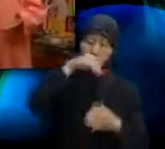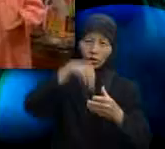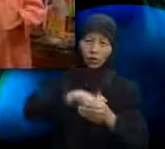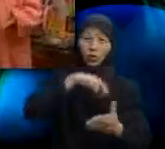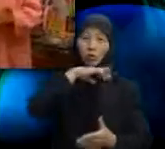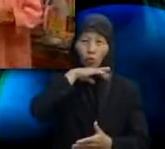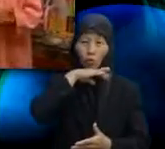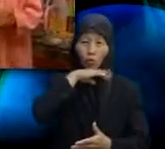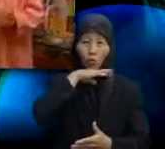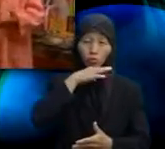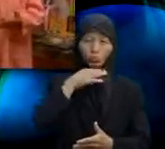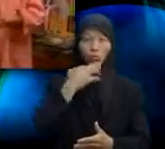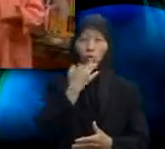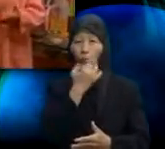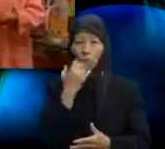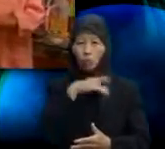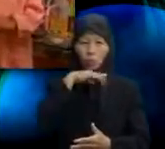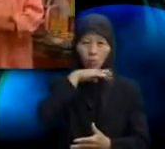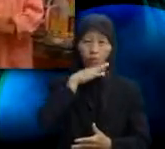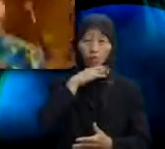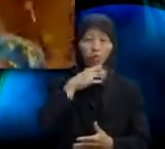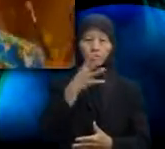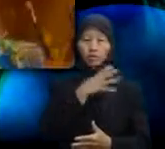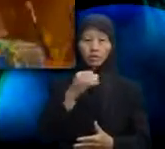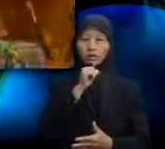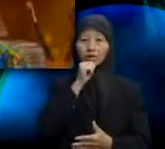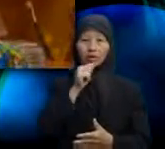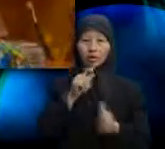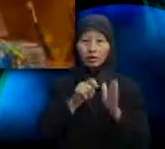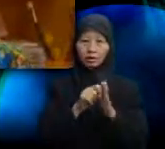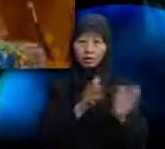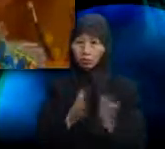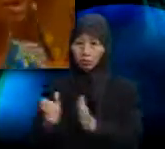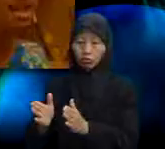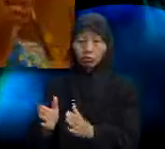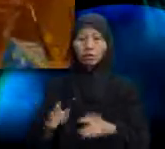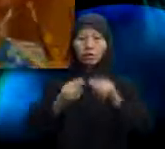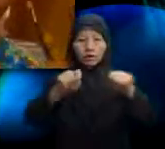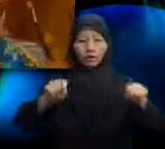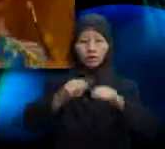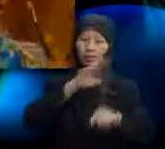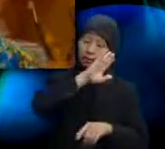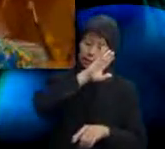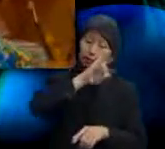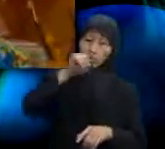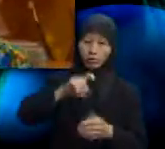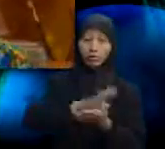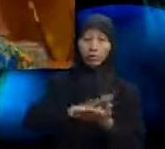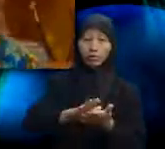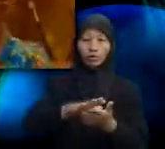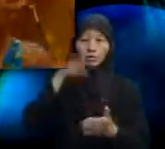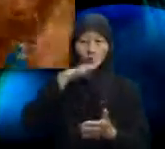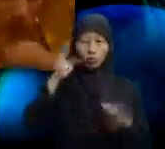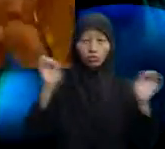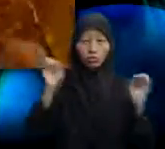yang kotor, comot dan tidak terurus. Tempat tidur kita juga mestilah bersih. Tidak ada yang